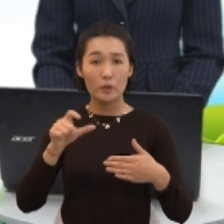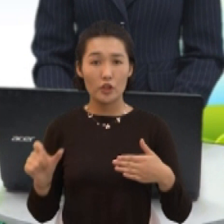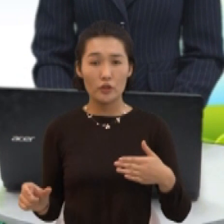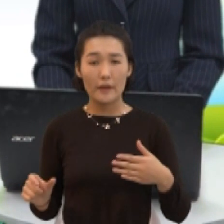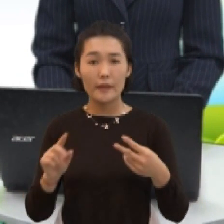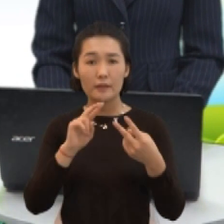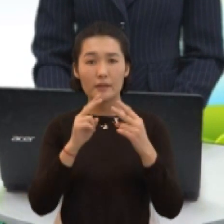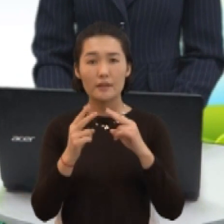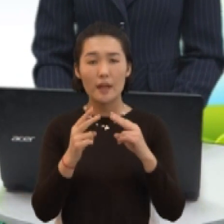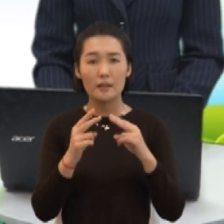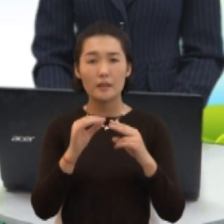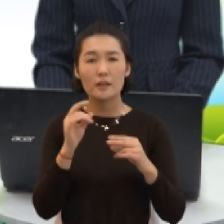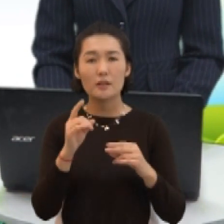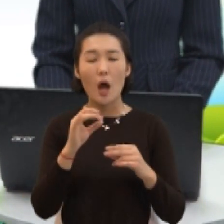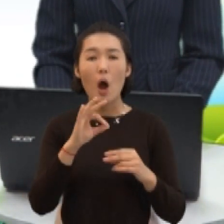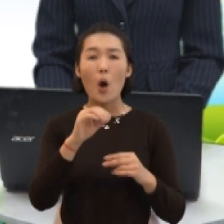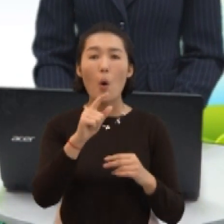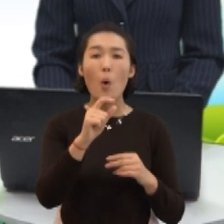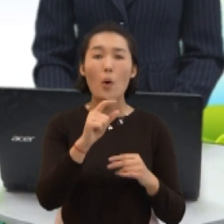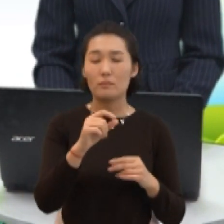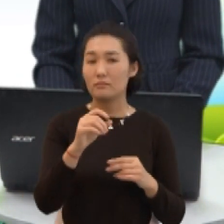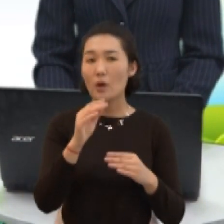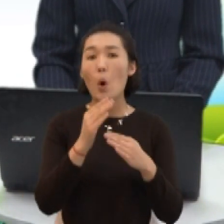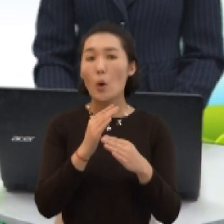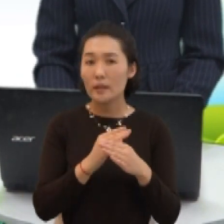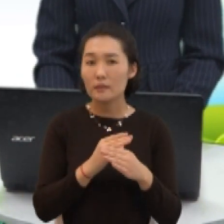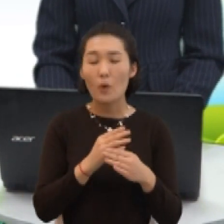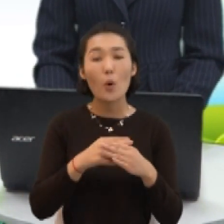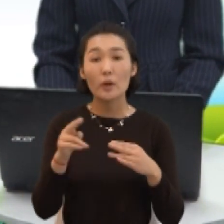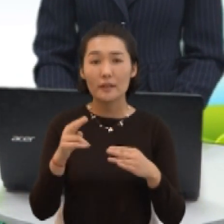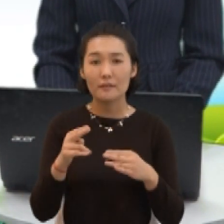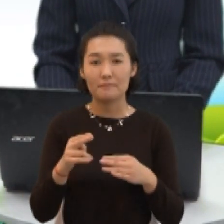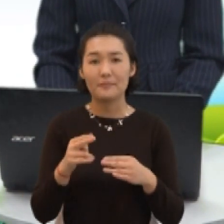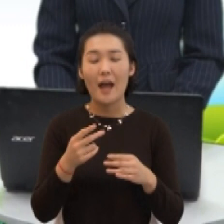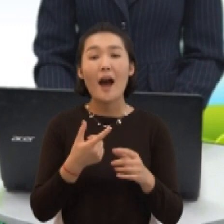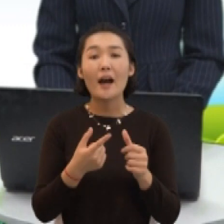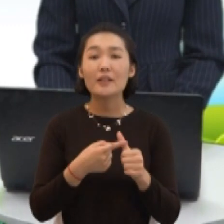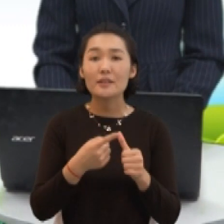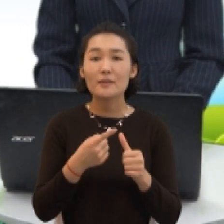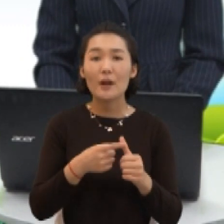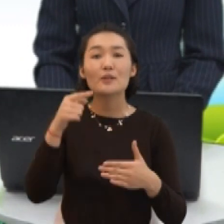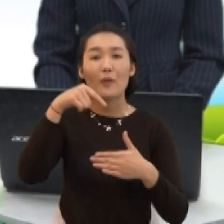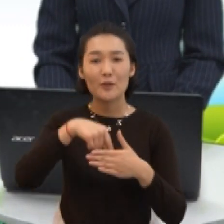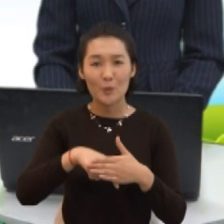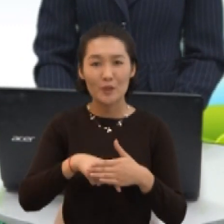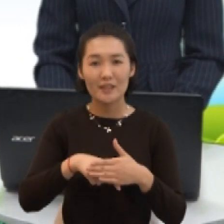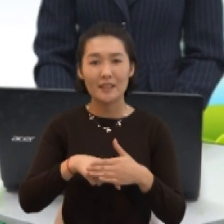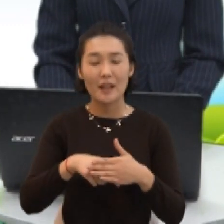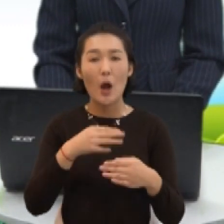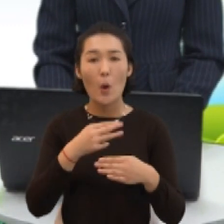состоит из органов. Они так и называются – внутренние органы. Это легкие,